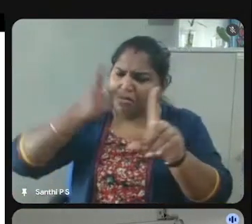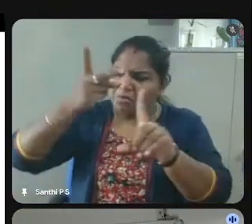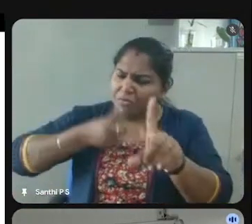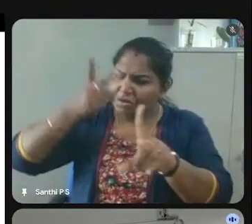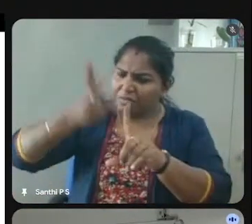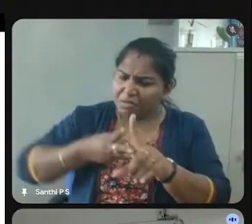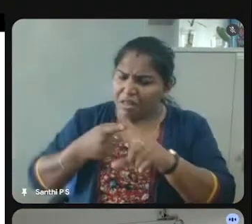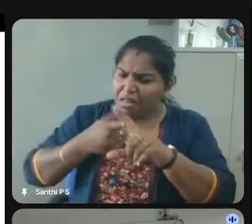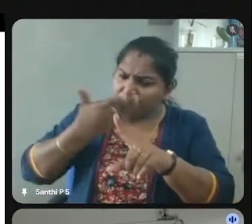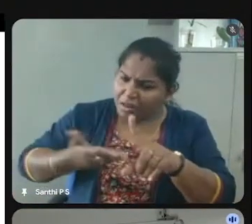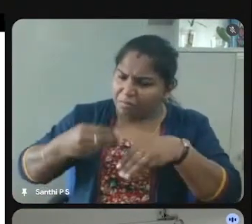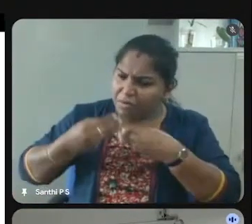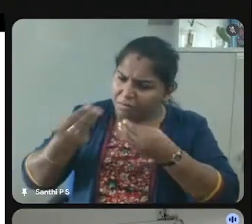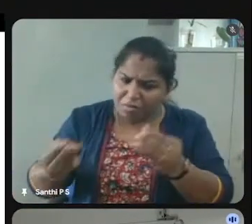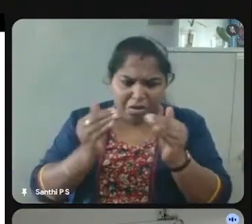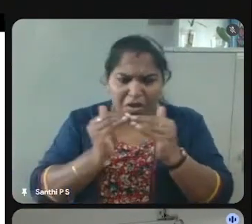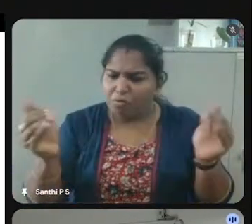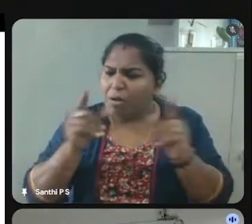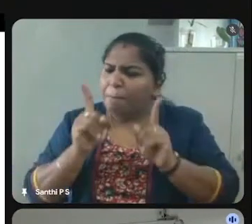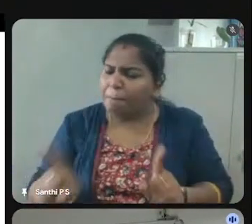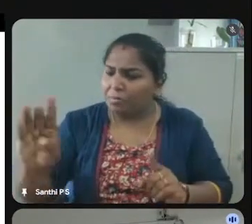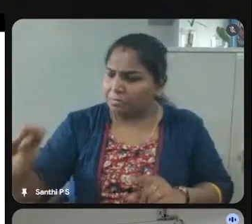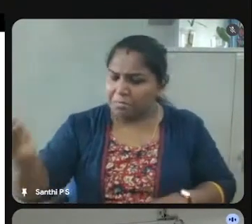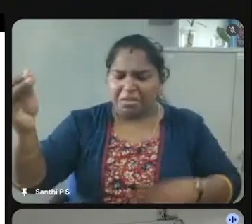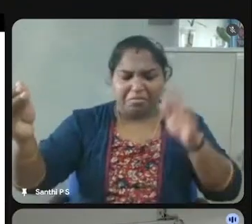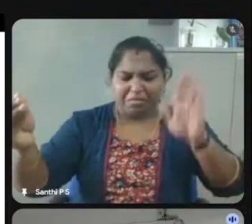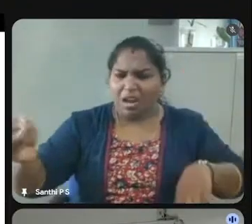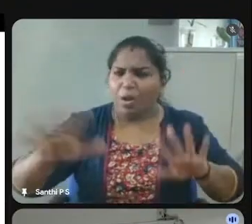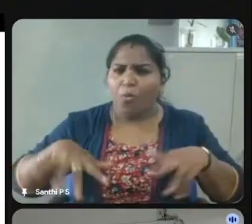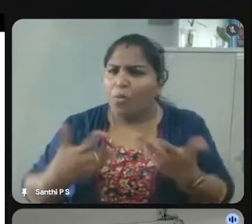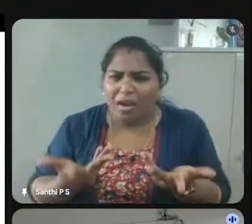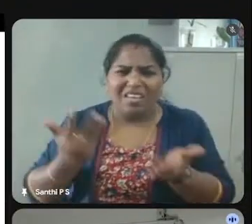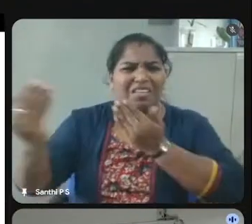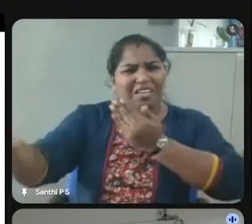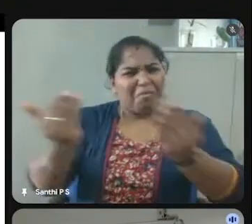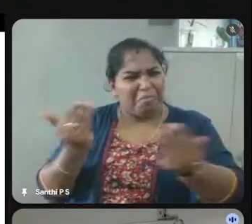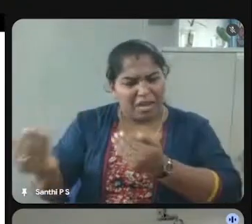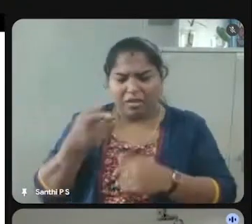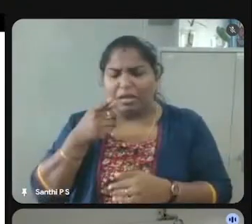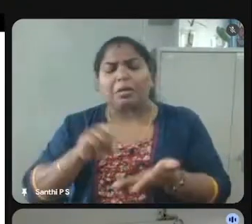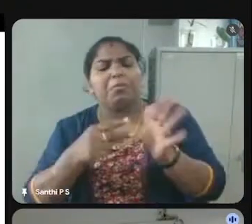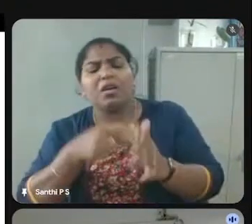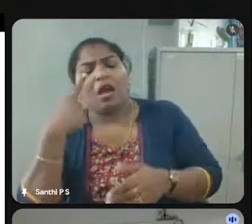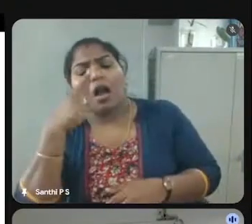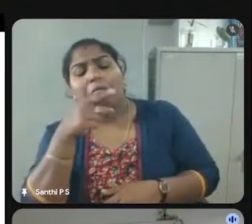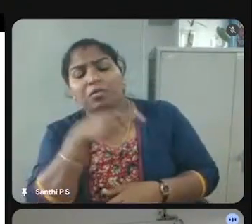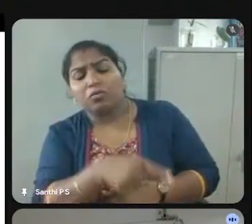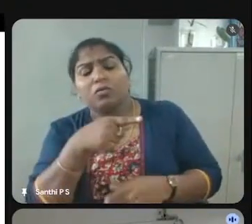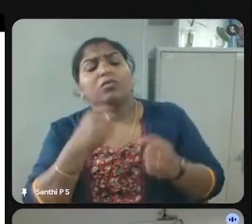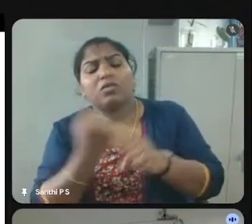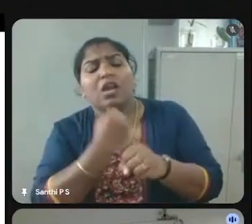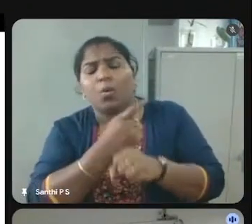അപ്പം അത് മെച്ചപ്പെടുന്നില്ല, കുട്ടിയിൽ മാറ്റങ്ങളൊന്നും വരുന്നില്ല, അതെന്താണ് അങ്ങനെ, നീ അത് ശ്രമിക്കാത്തത് കൊണ്ടാണോ, അല്ലെങ്കിൽ നിങ്ങൾ